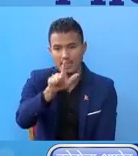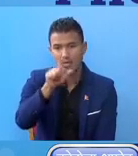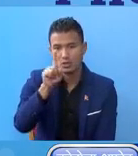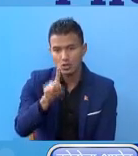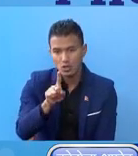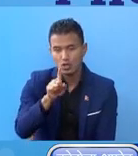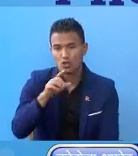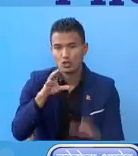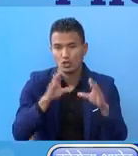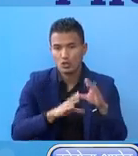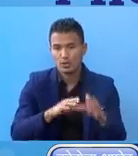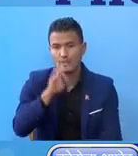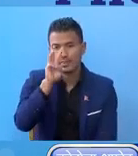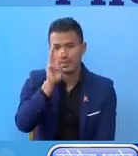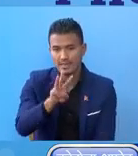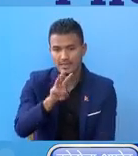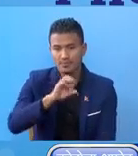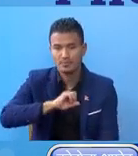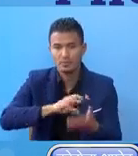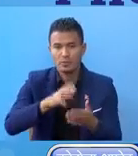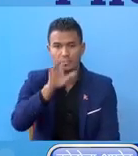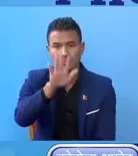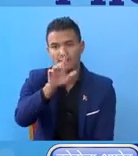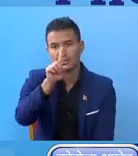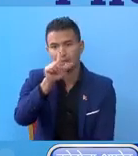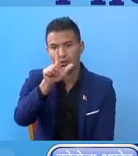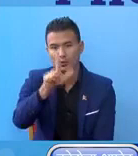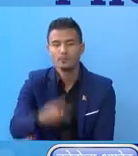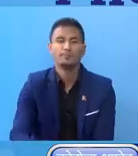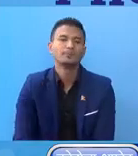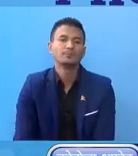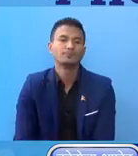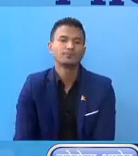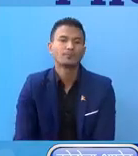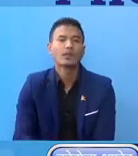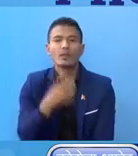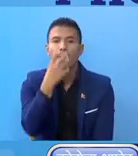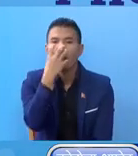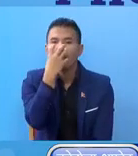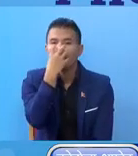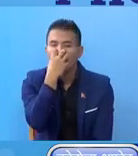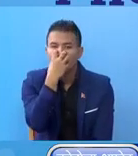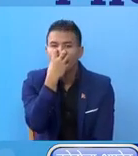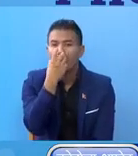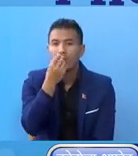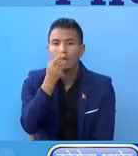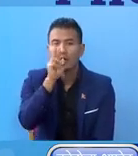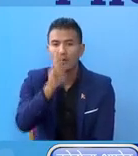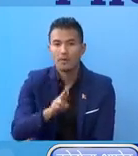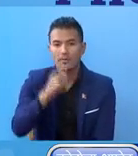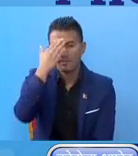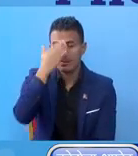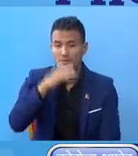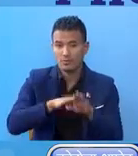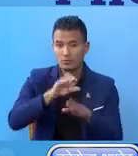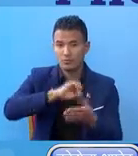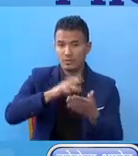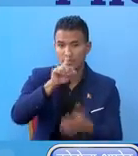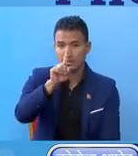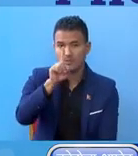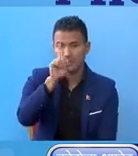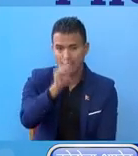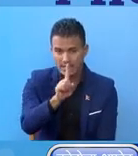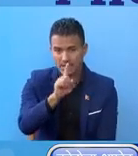71, गण्डकीमा 3 र प्रदेश पाँचमा 17। र भेन्टिलेटरमा रहनेहरूको सङ्ख्या प्रदेश एकमा 1